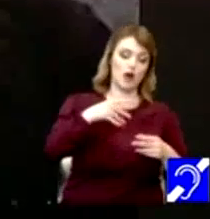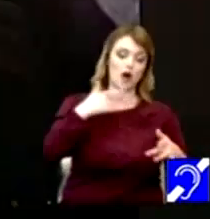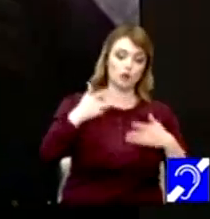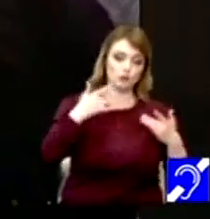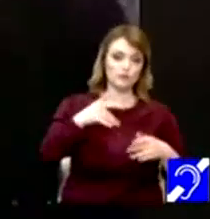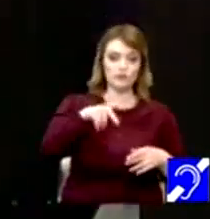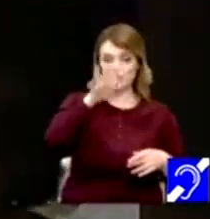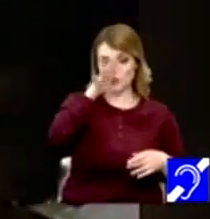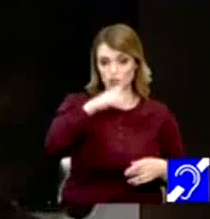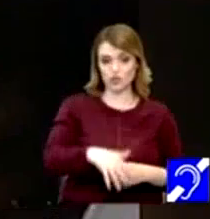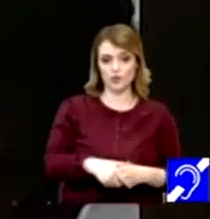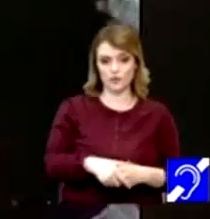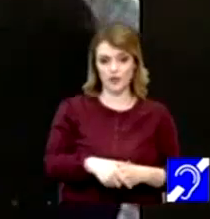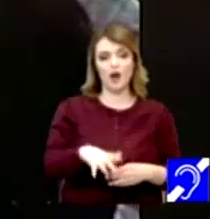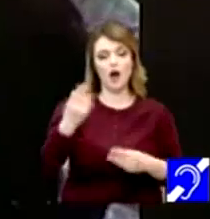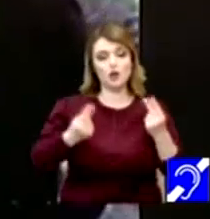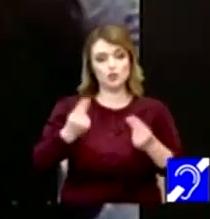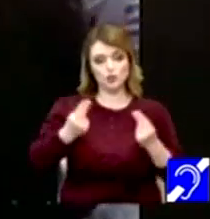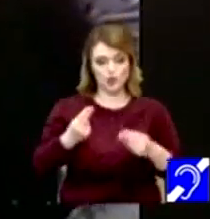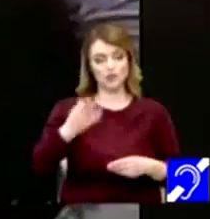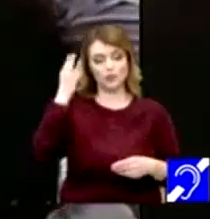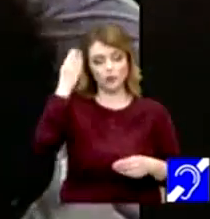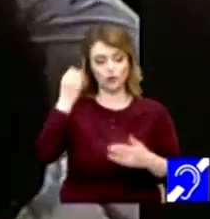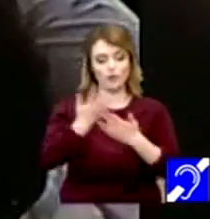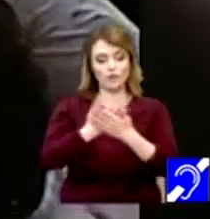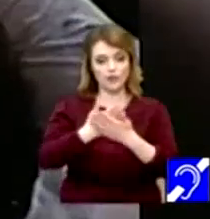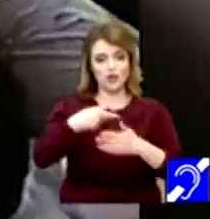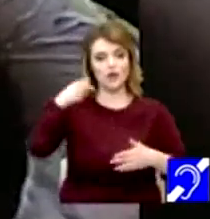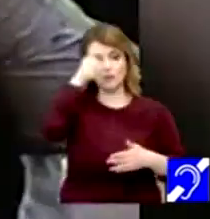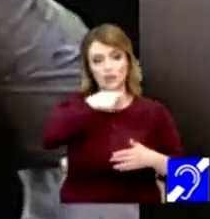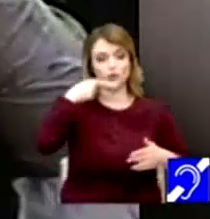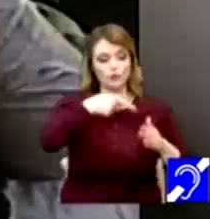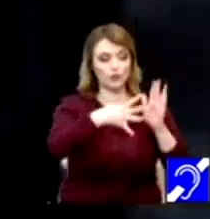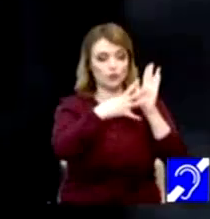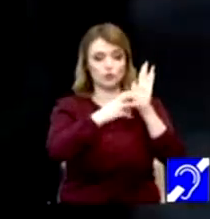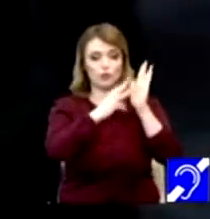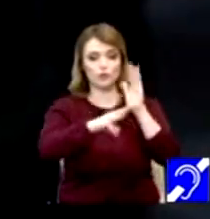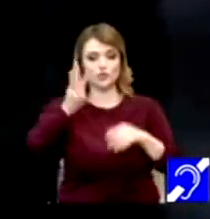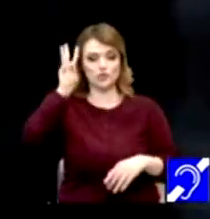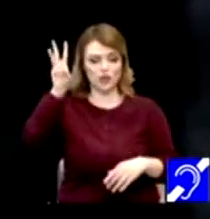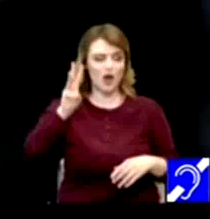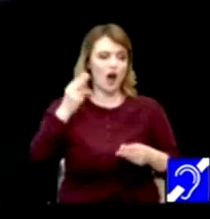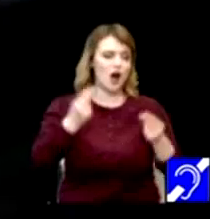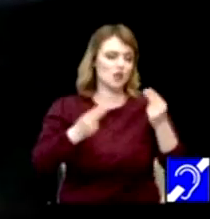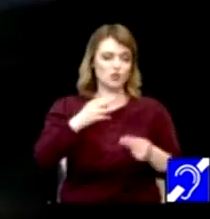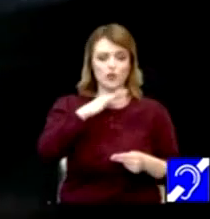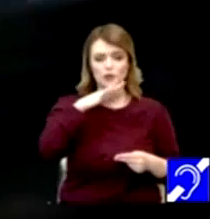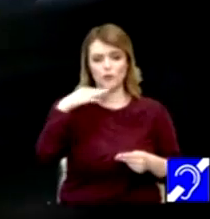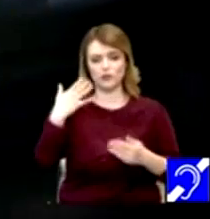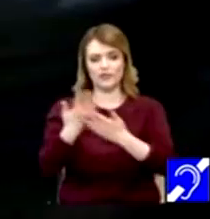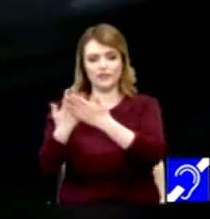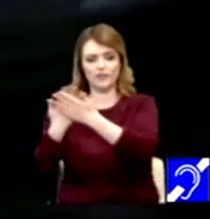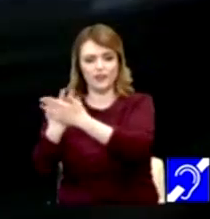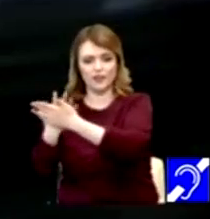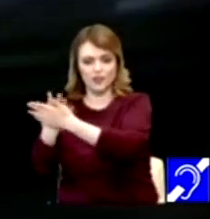Boris Bechet a debutat la Studioul Moldova Film în anul 1983. A jucat în celebrele filme Corbi Prada Nu